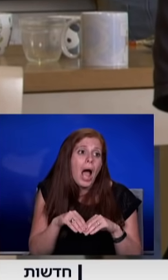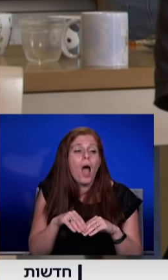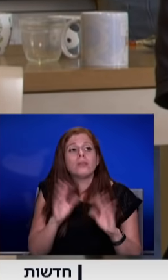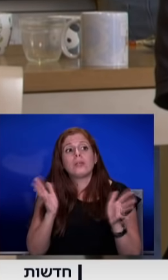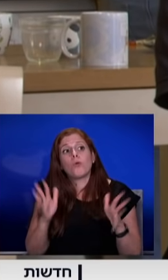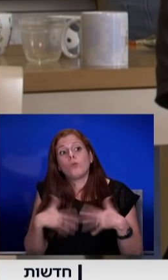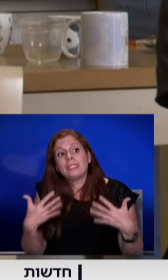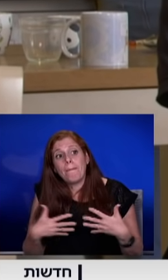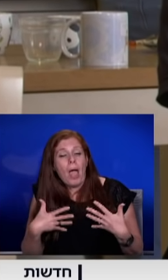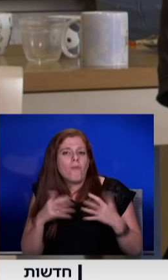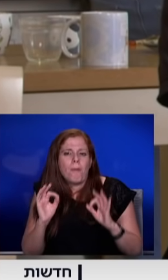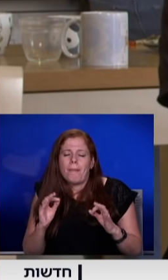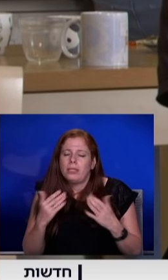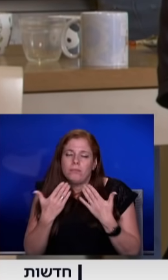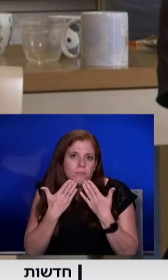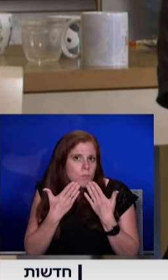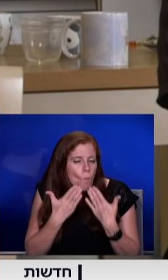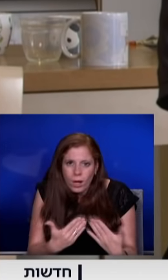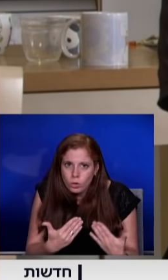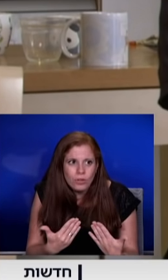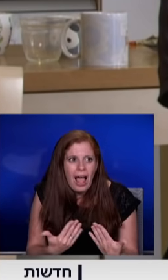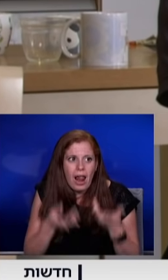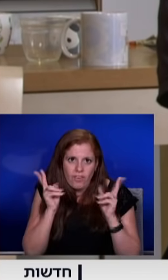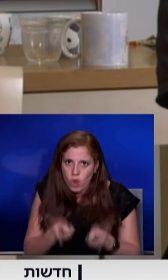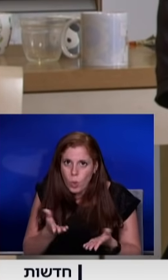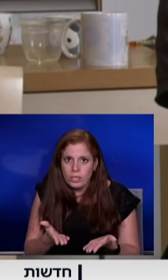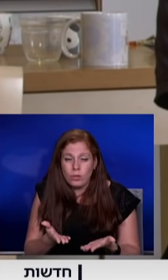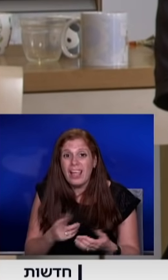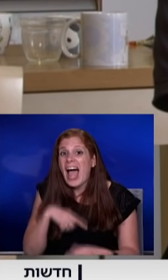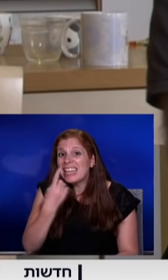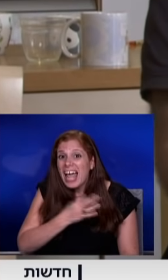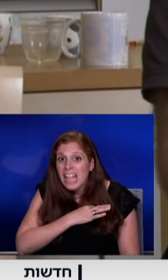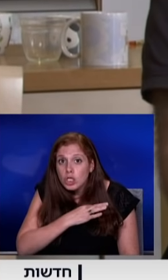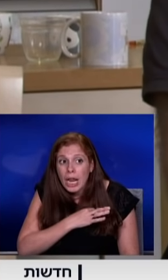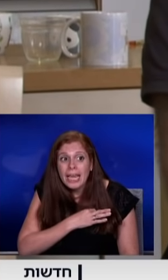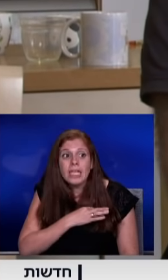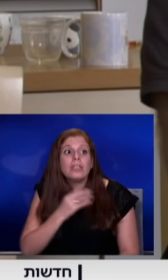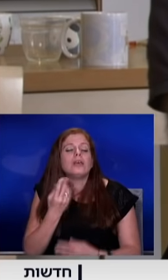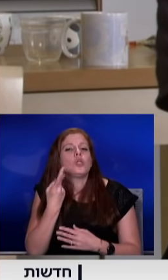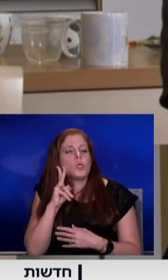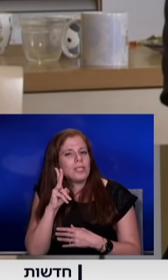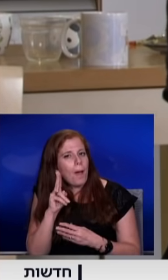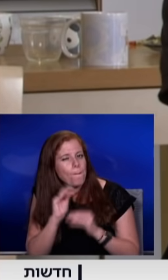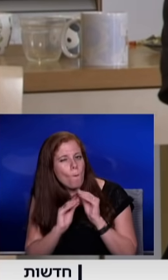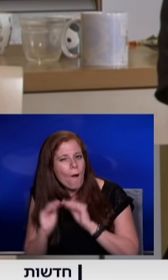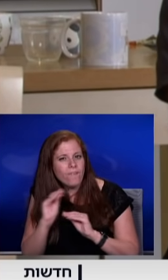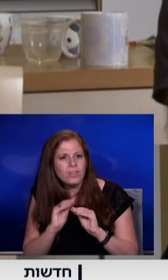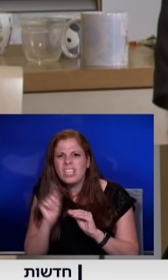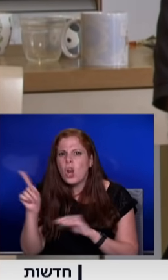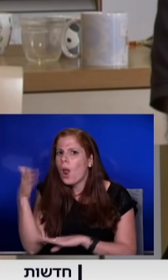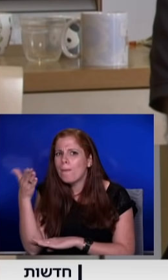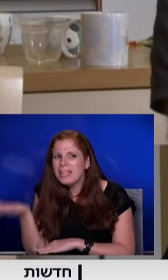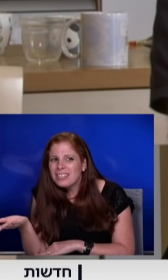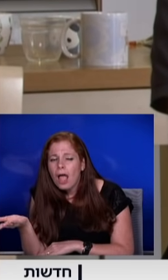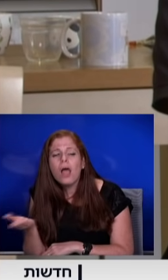מאוד שמח ובאמת מוקיר תודה לאפשרות הזאת. הטענה שלי היא הרבה יותר מורכבת, היא לא כלפי נגיד המדינה,